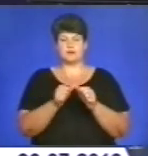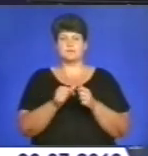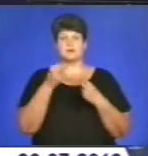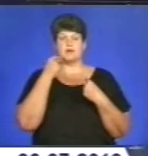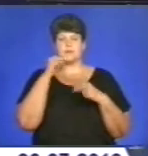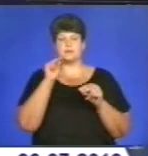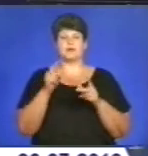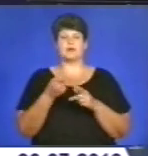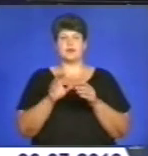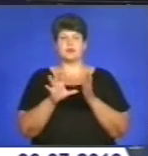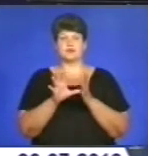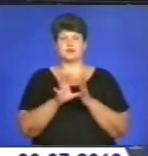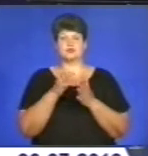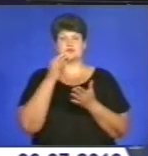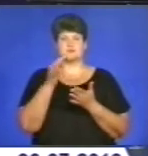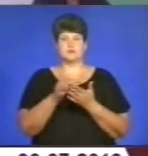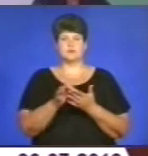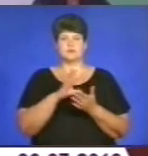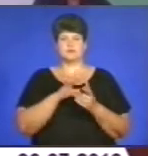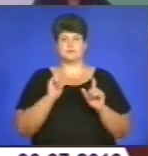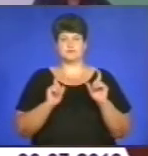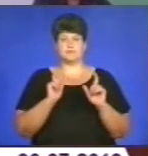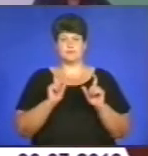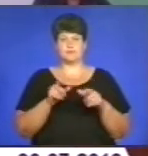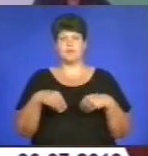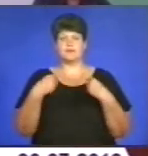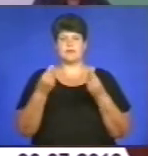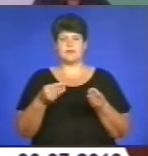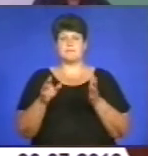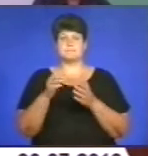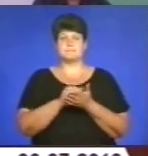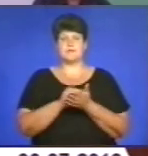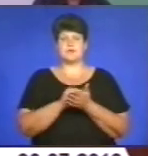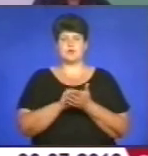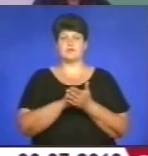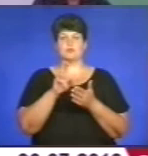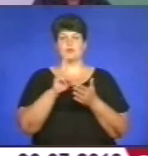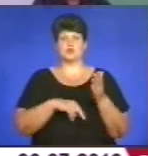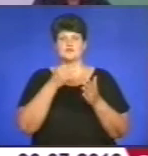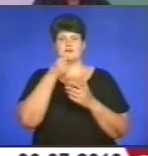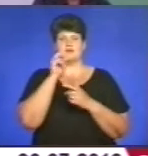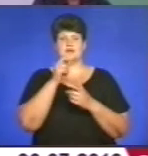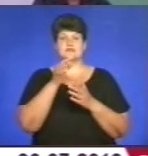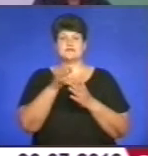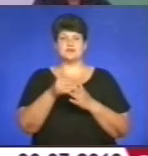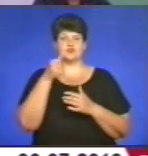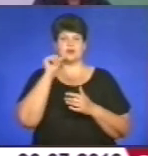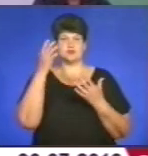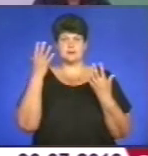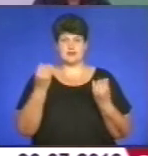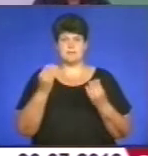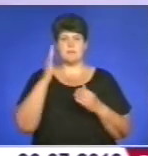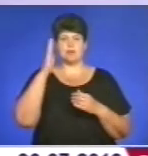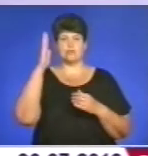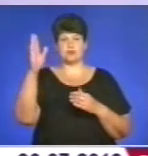на семінарі за участю підприємців. Подання паперових податкових звітів – вчорашній день. Майбутнє за